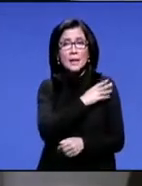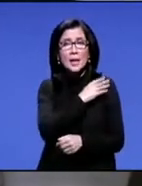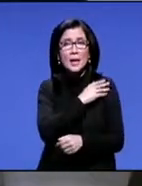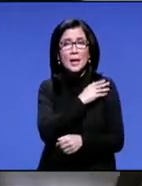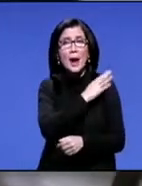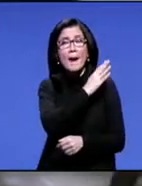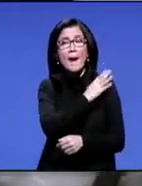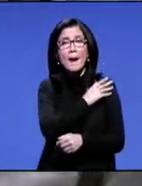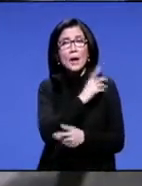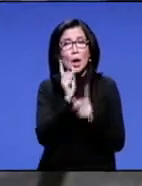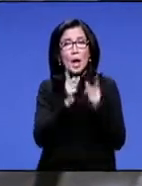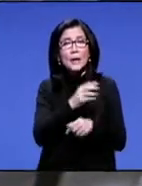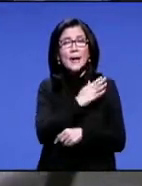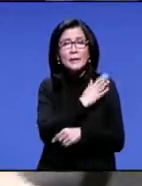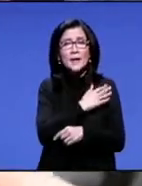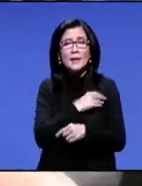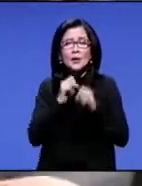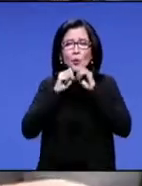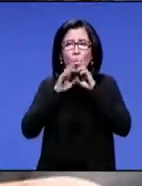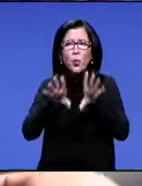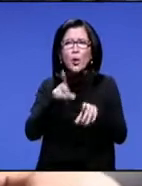yang semua hoaksnya itu